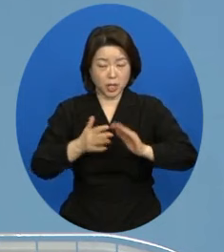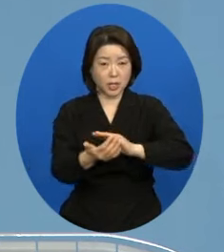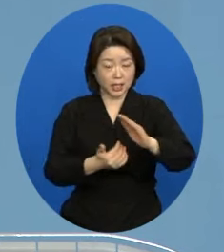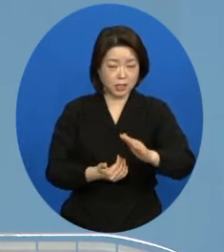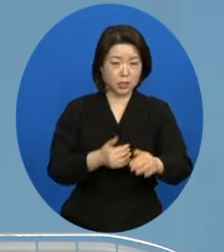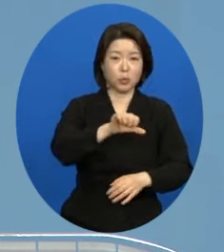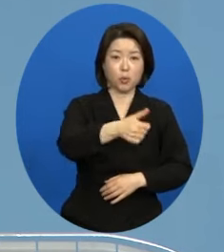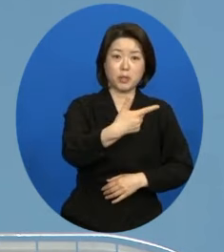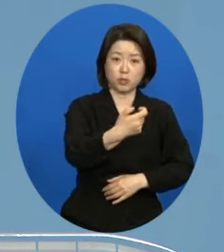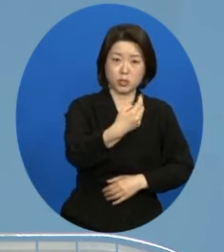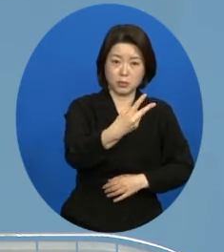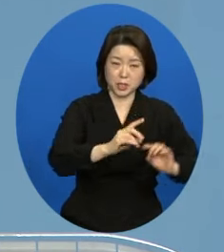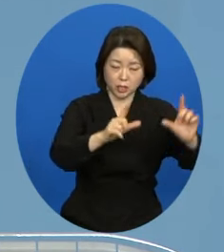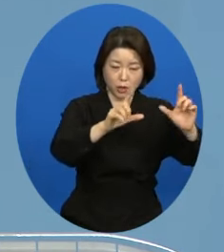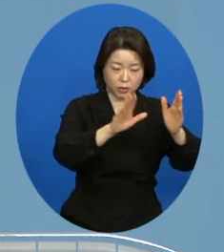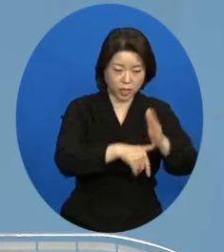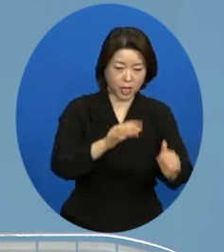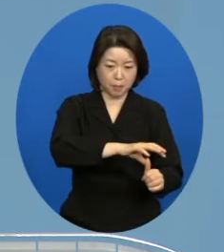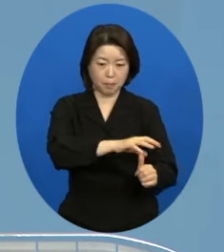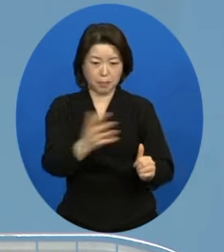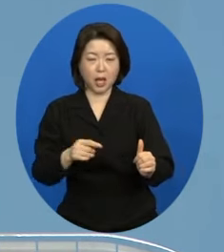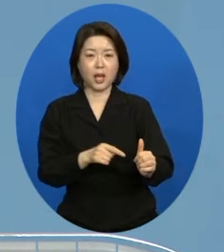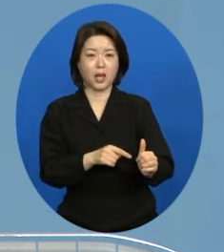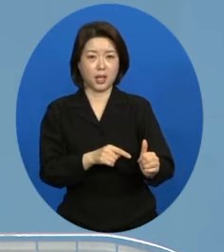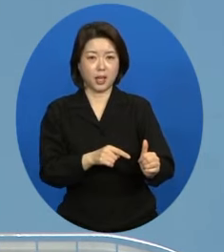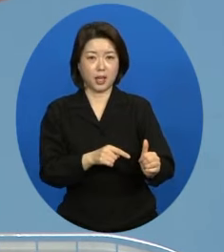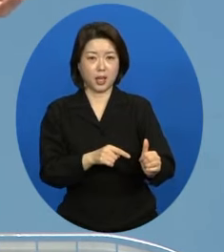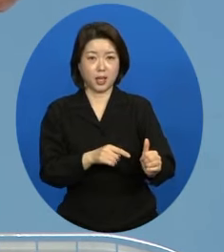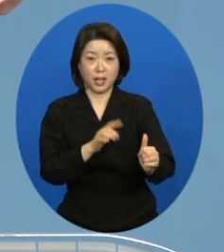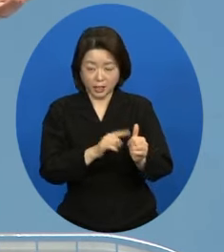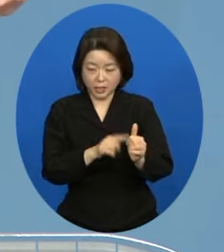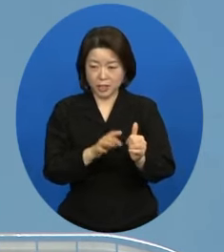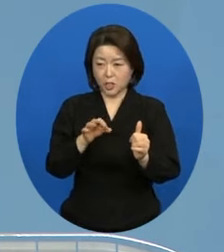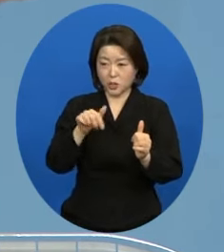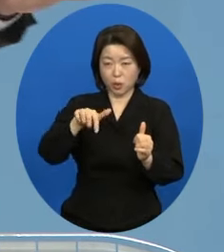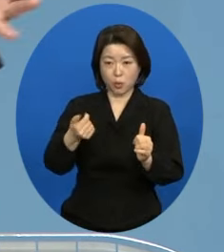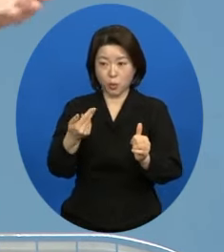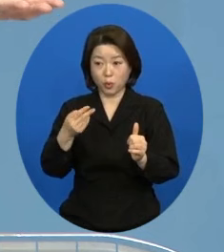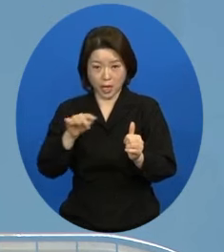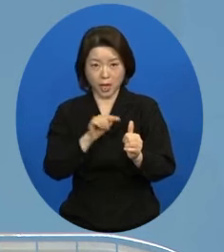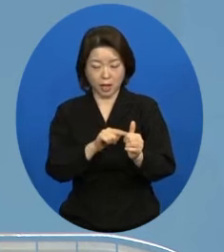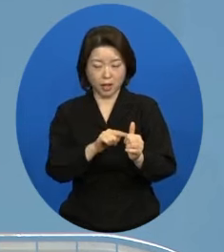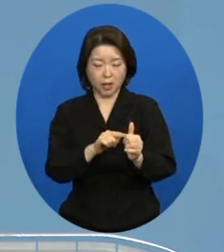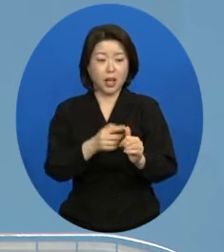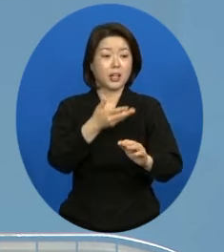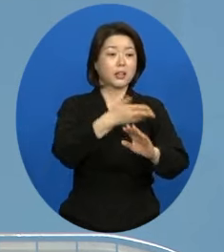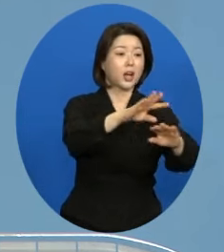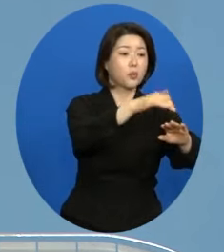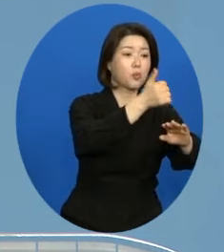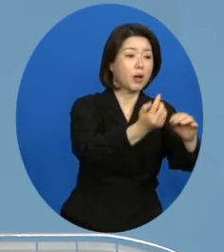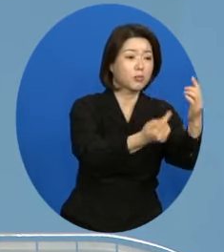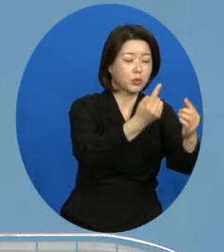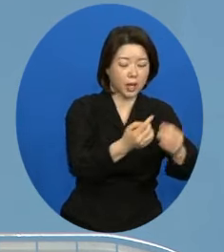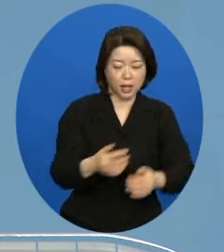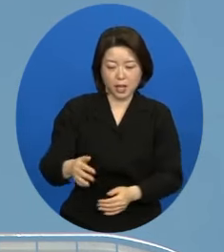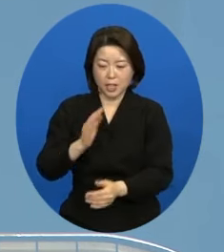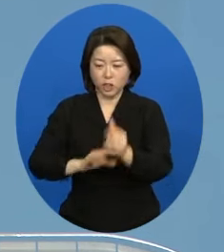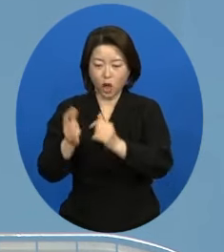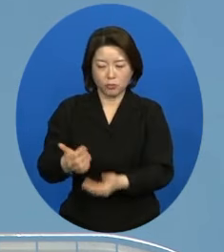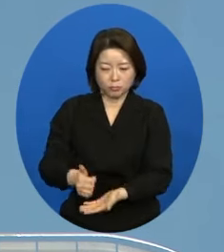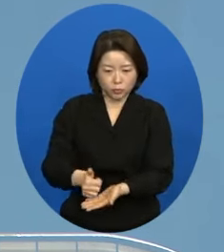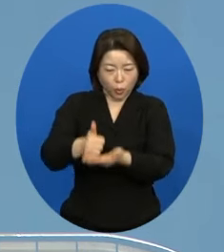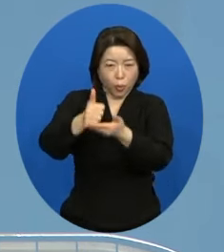왕은 놀랍게도이 여고를 굉장히 대우해 줍니다 다른 왕보다 훨씬 높은 지위에 대우해